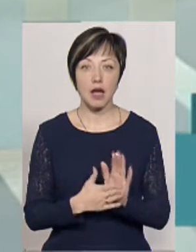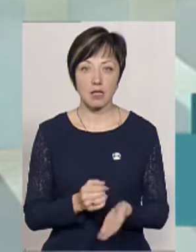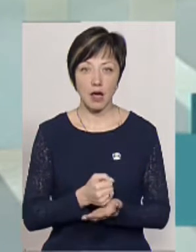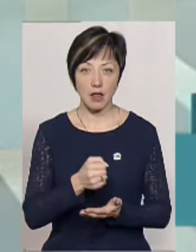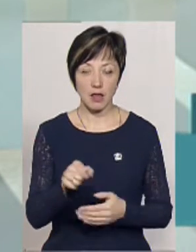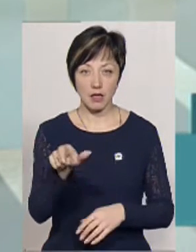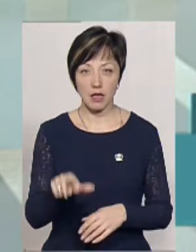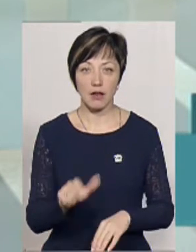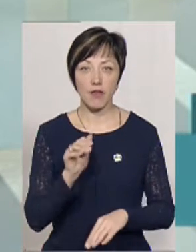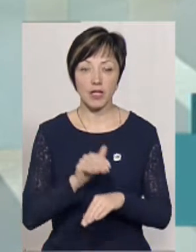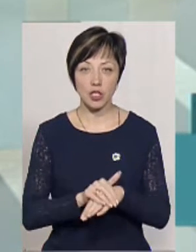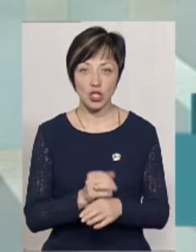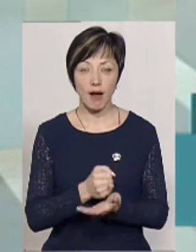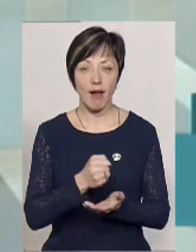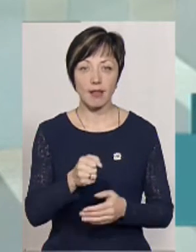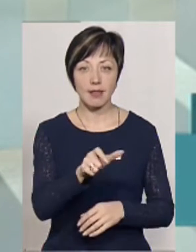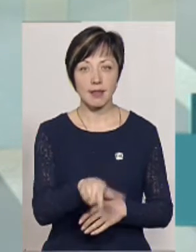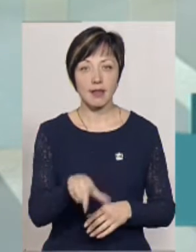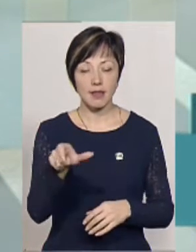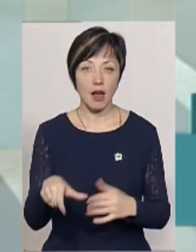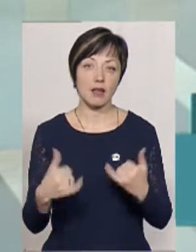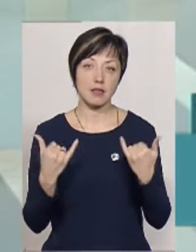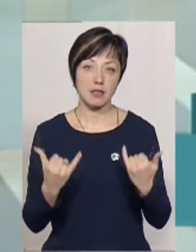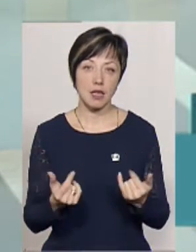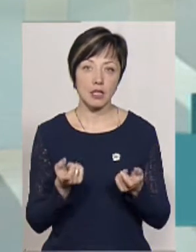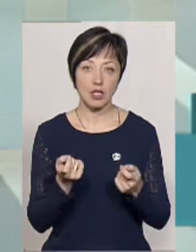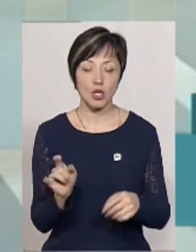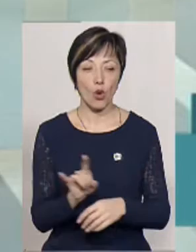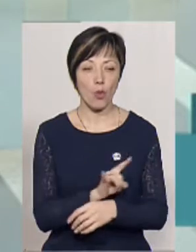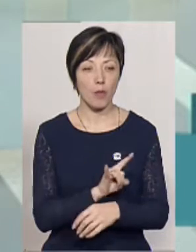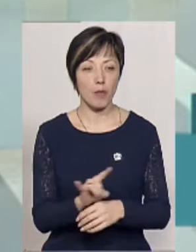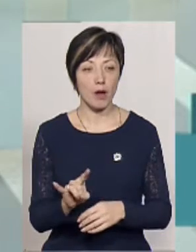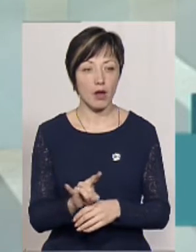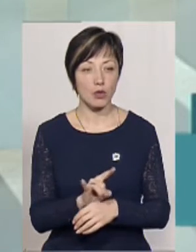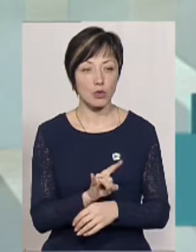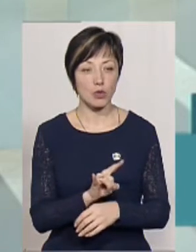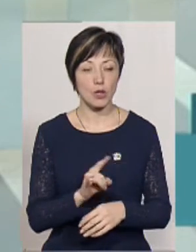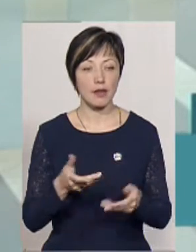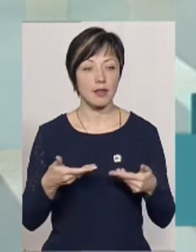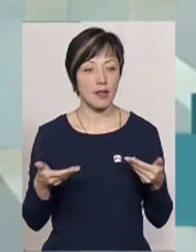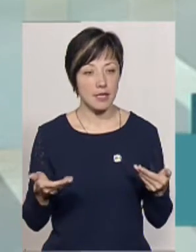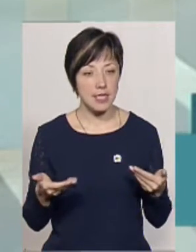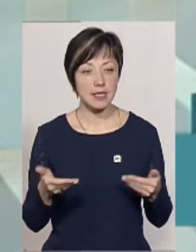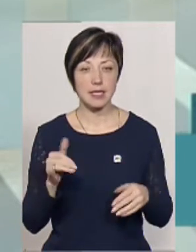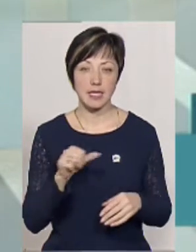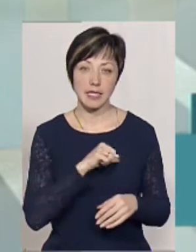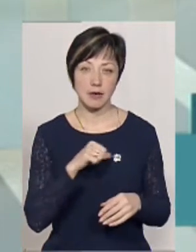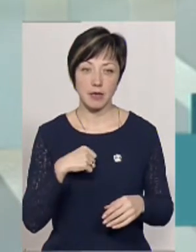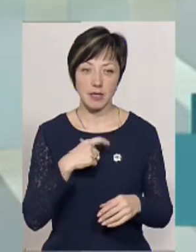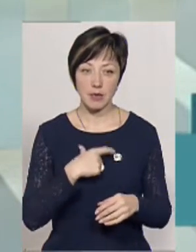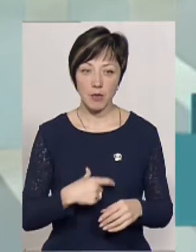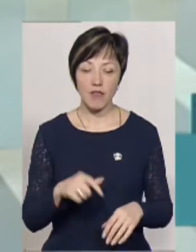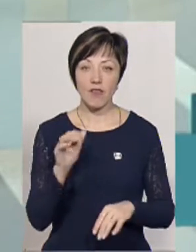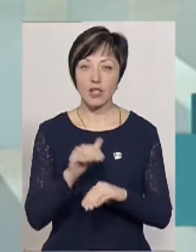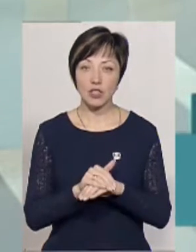Так? Фактично, кандидати зараз трішки обманюють нас, і самих себе таким чином.